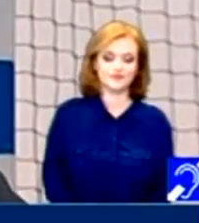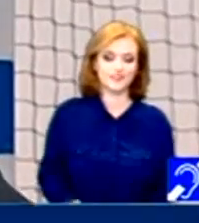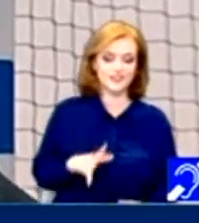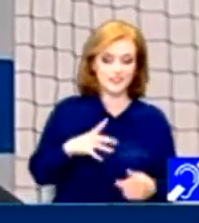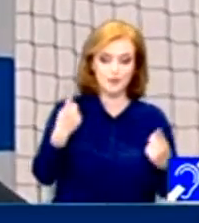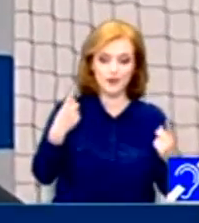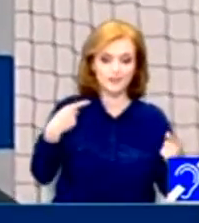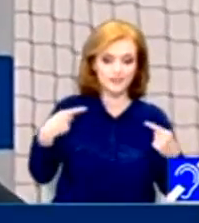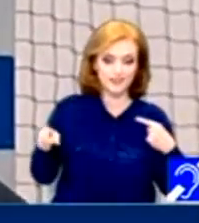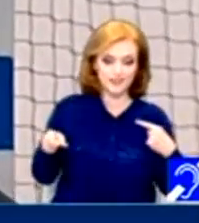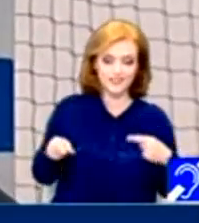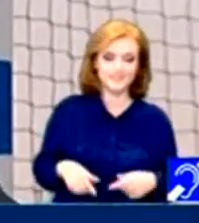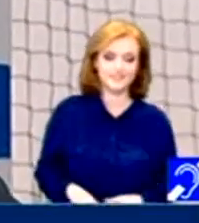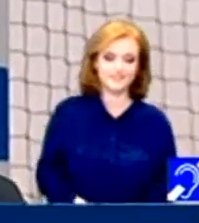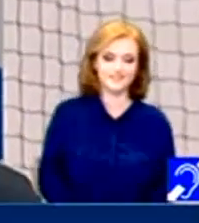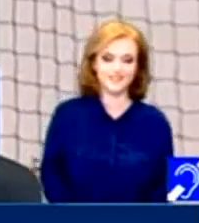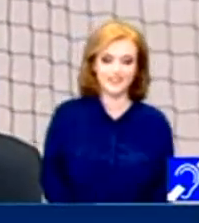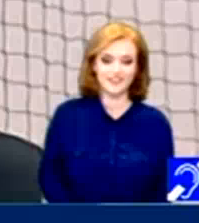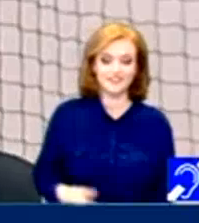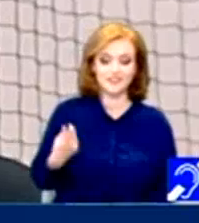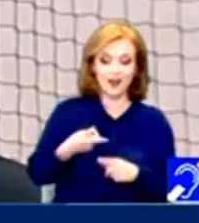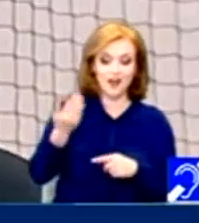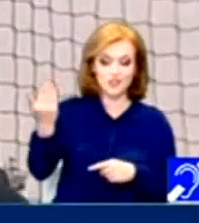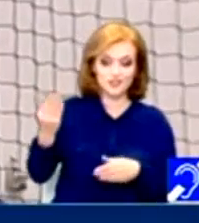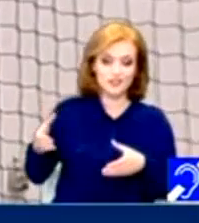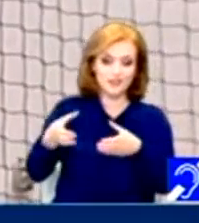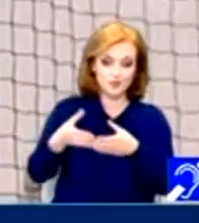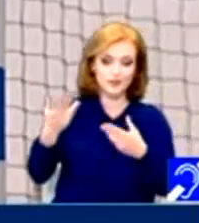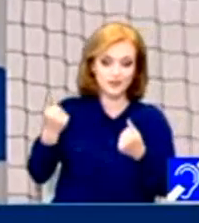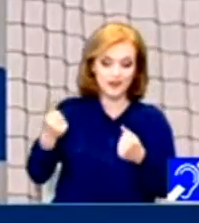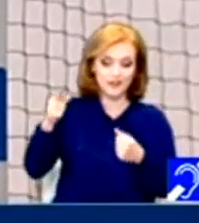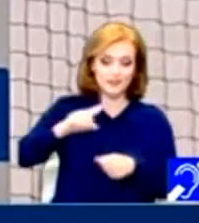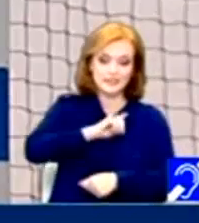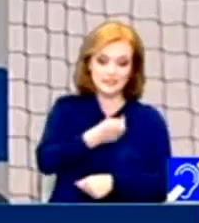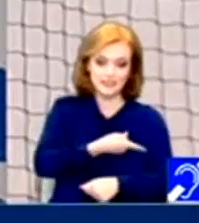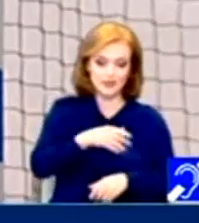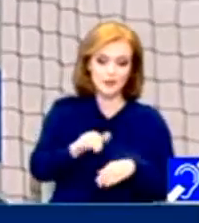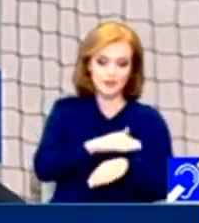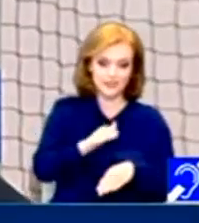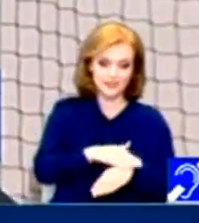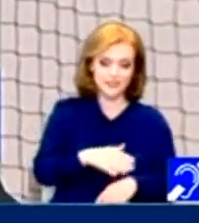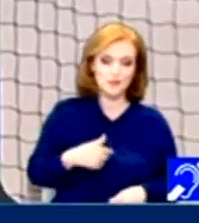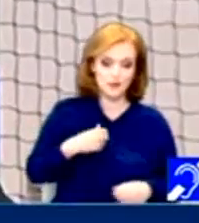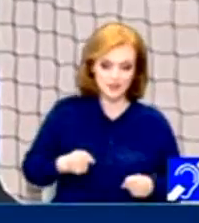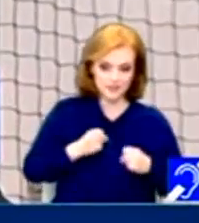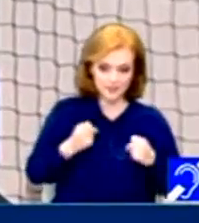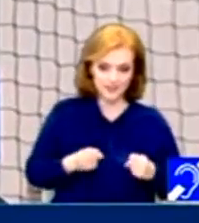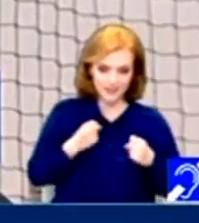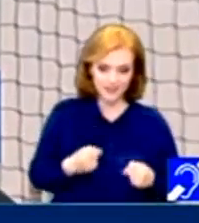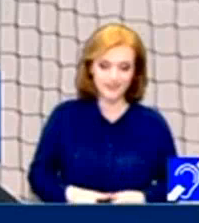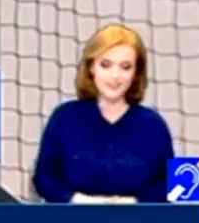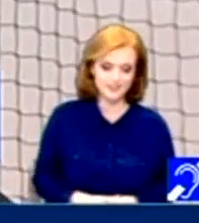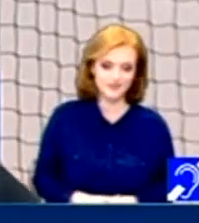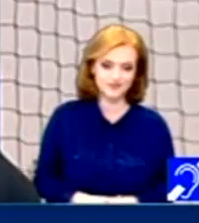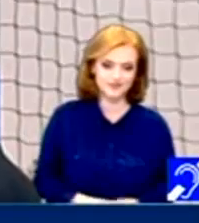noapte între noi și campioana României. Noi ne păstrăm nivelul, am încercat la nivelul la care noi